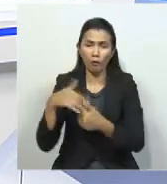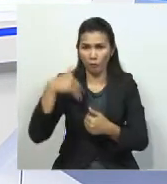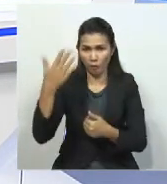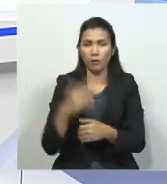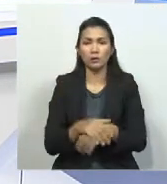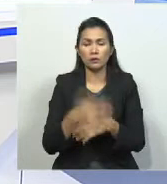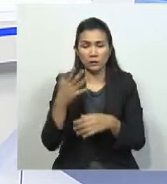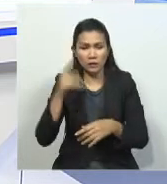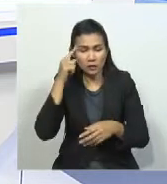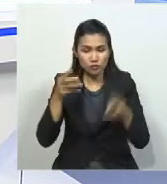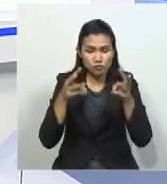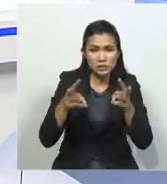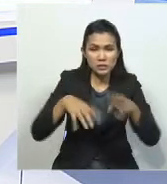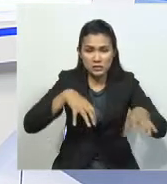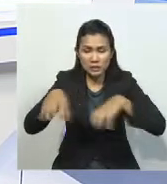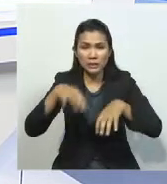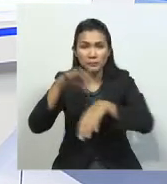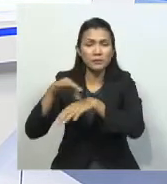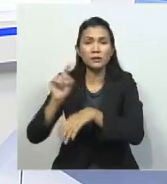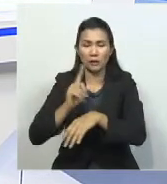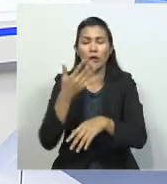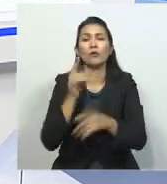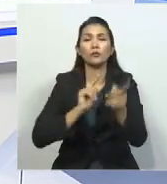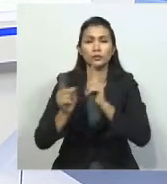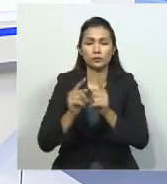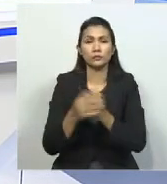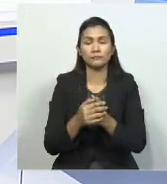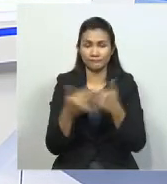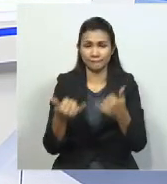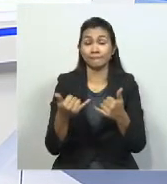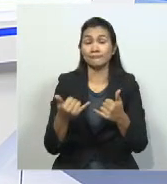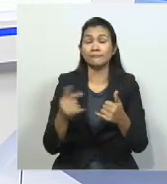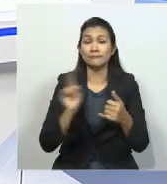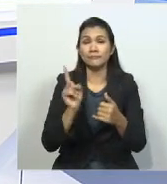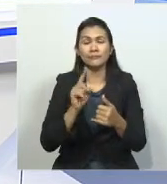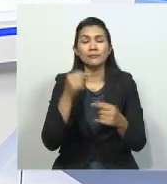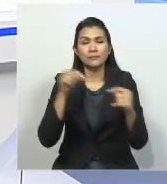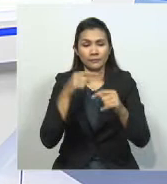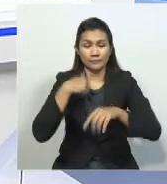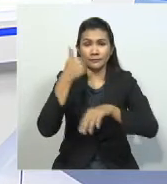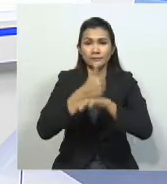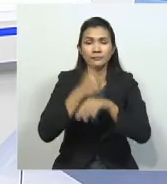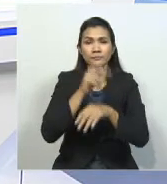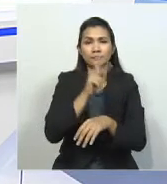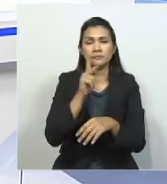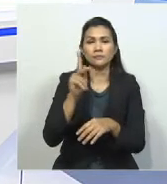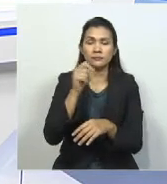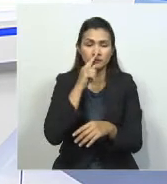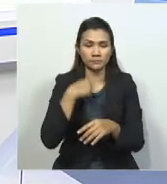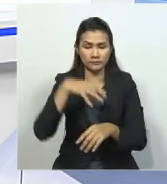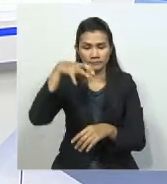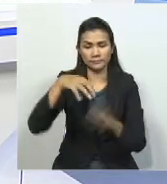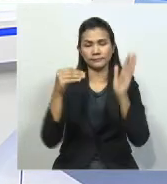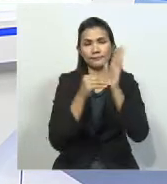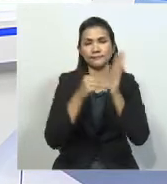าเสียงเนี่ยเดี๋ยวไปว่ากันอีกทีนะครับจะมีการพูดคุยกันนะครับเดี๋ยวเราไปฟังคำชี้แจงเรื่องนี้นะครับจากทางผู้อำนวยการกกต.ประ